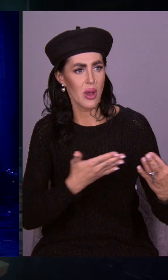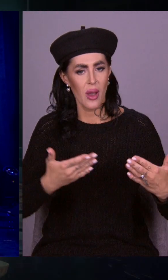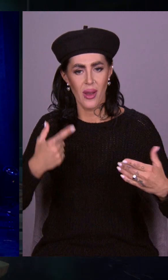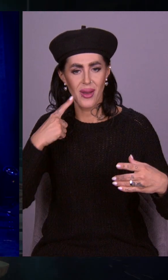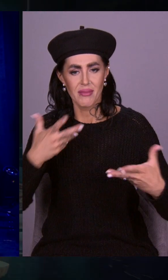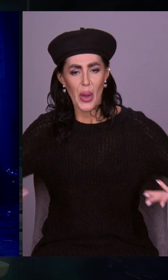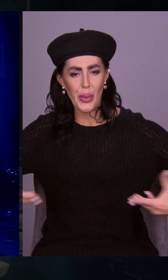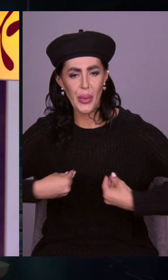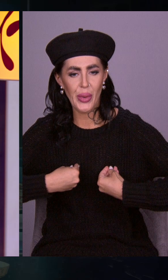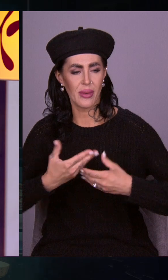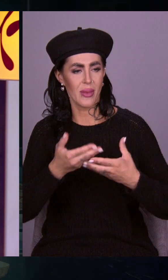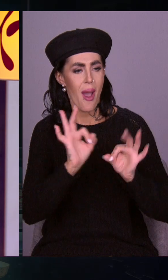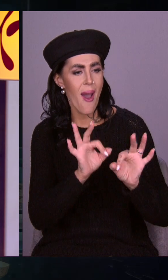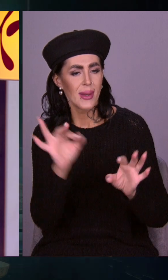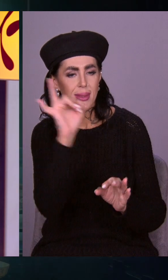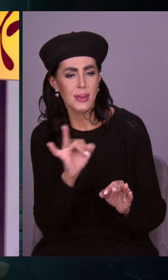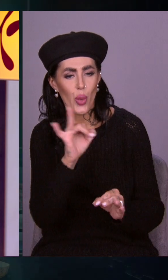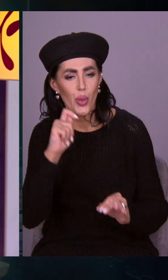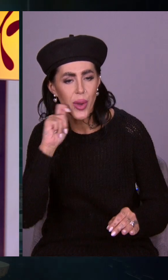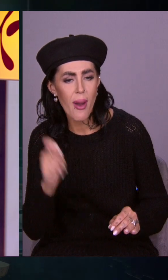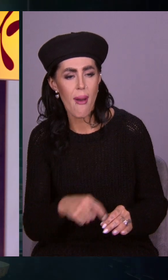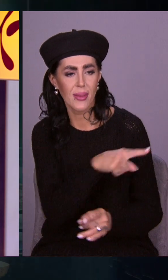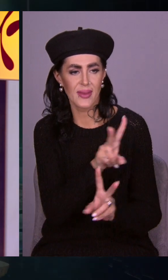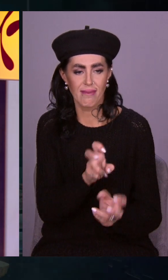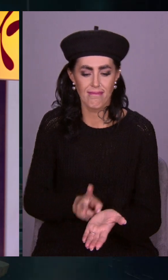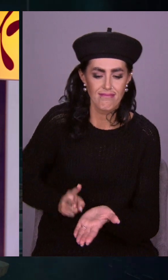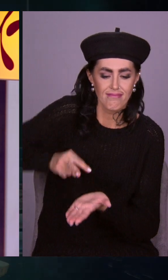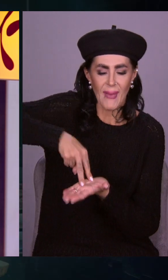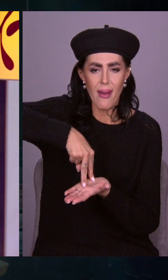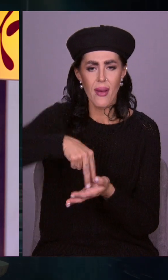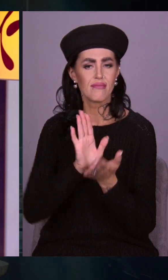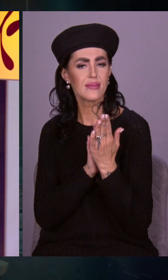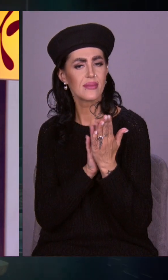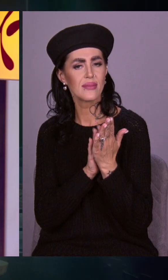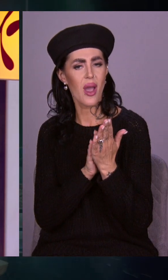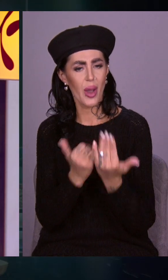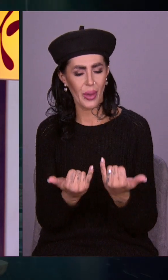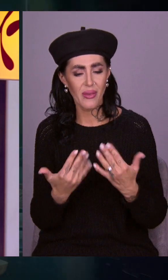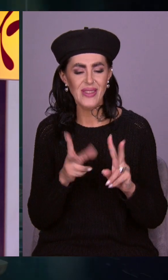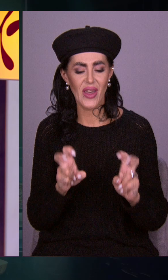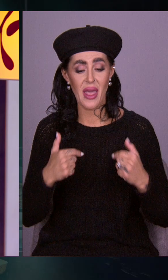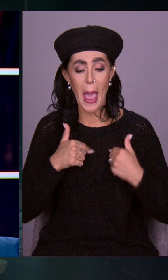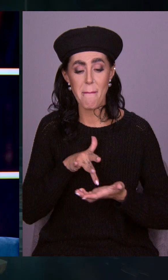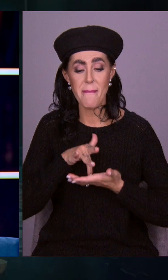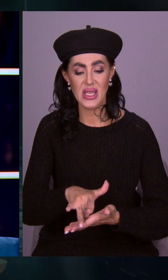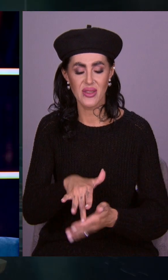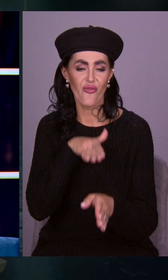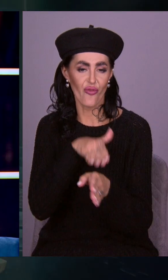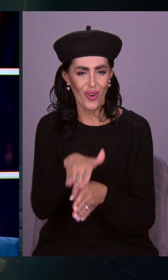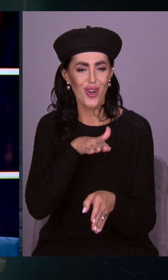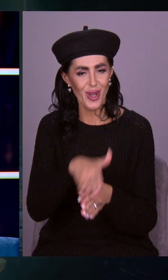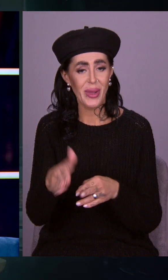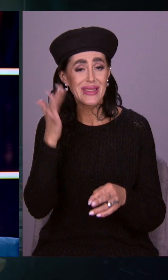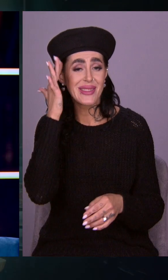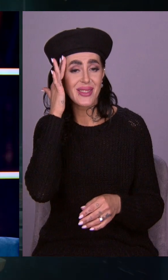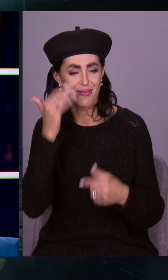важко достукатись. Так. Типу, але вони плакали і аплодували стоячи, і я зрозуміла, що окей, я виконала ту свою місію, яку я туди несла. Слухай, дуже круто.